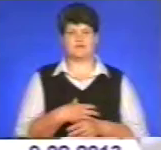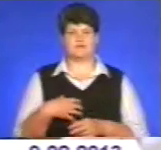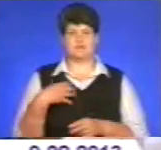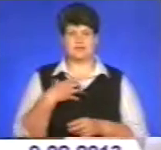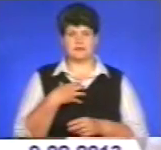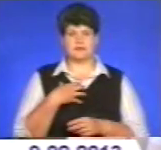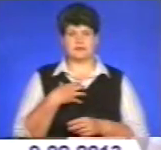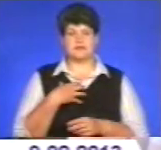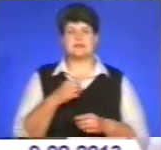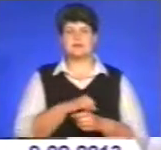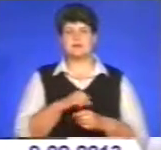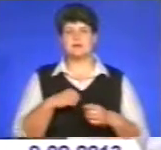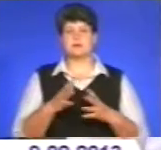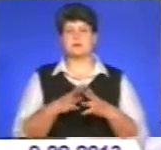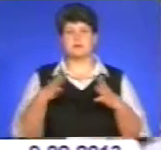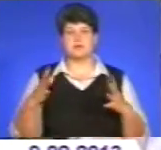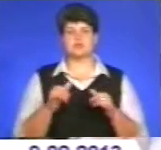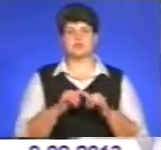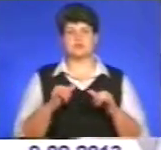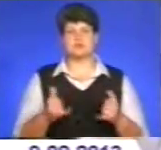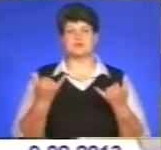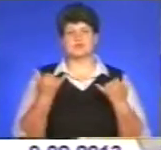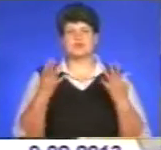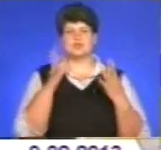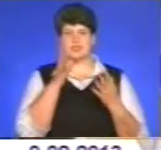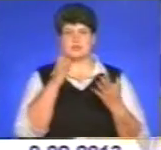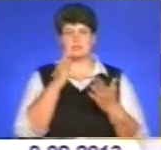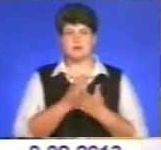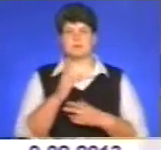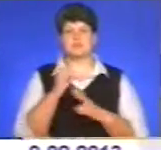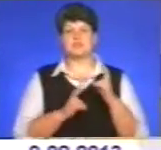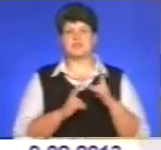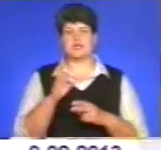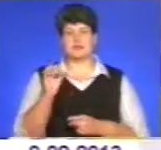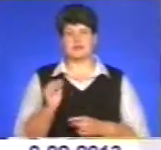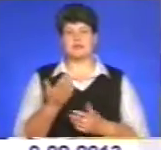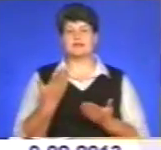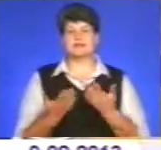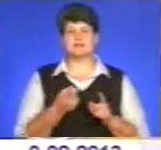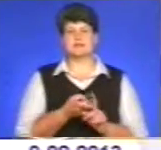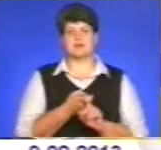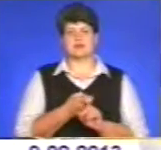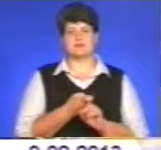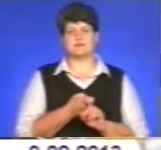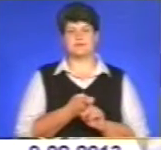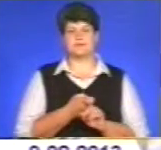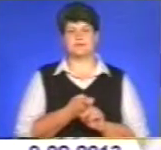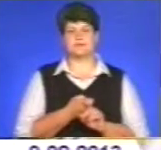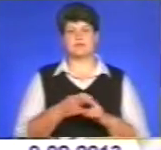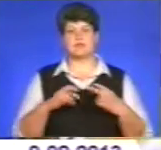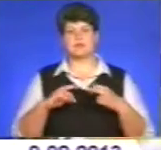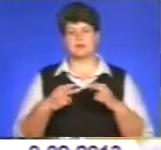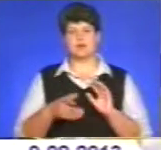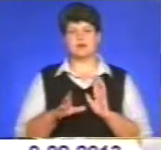Саме більший розвиток на теперішній час мають підприємства, які зв'язані з